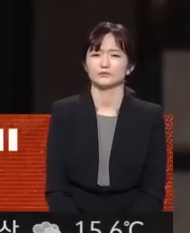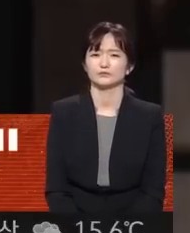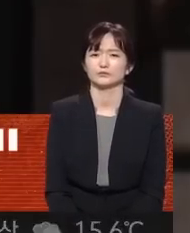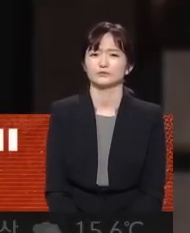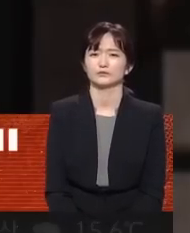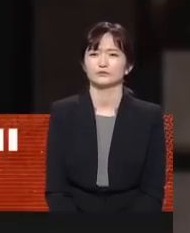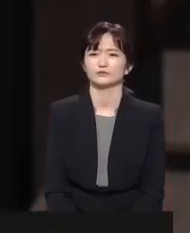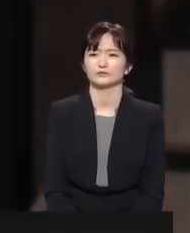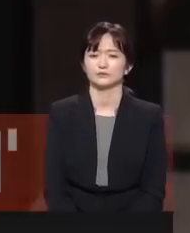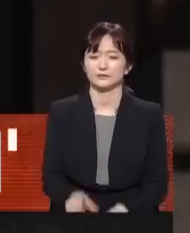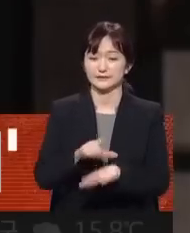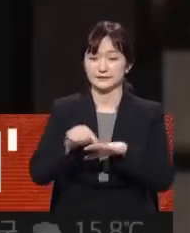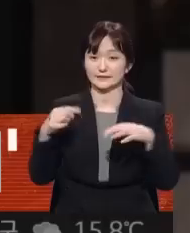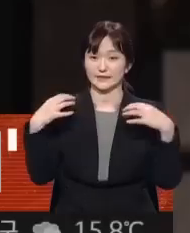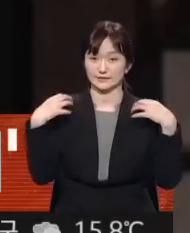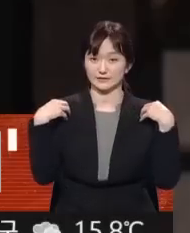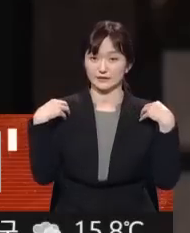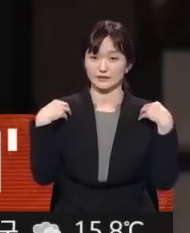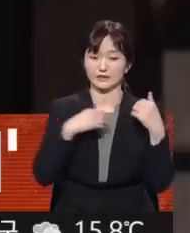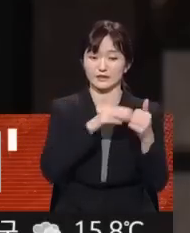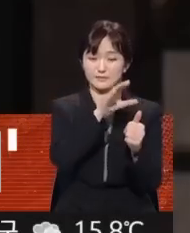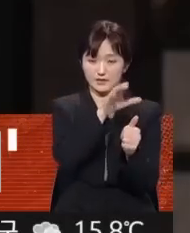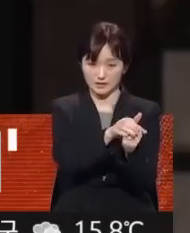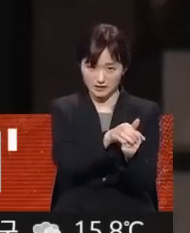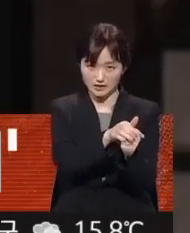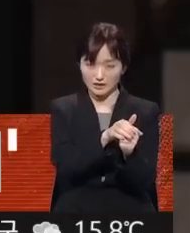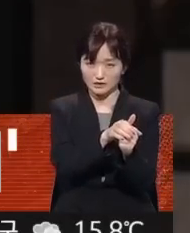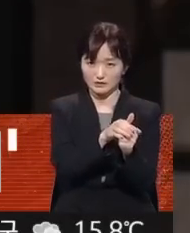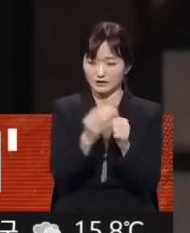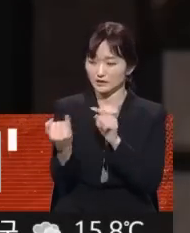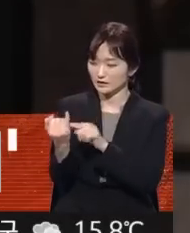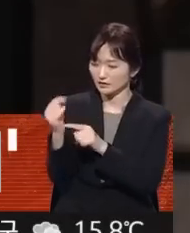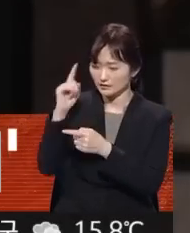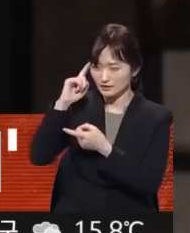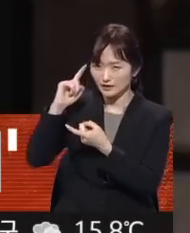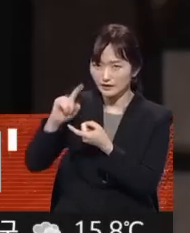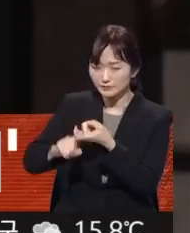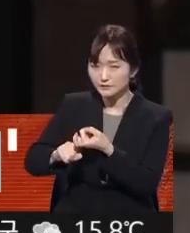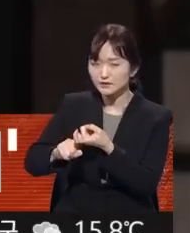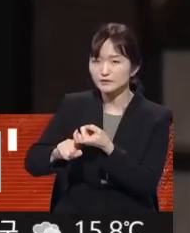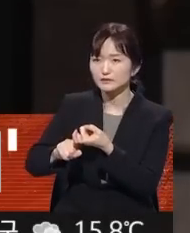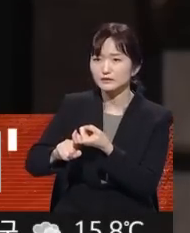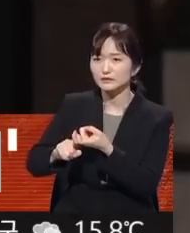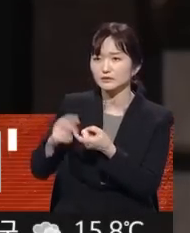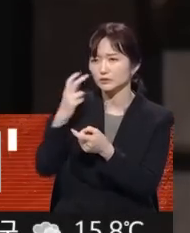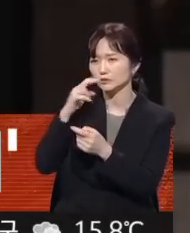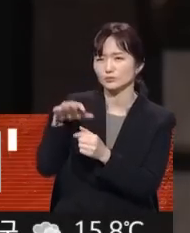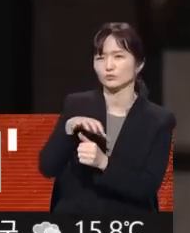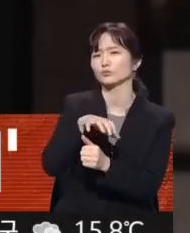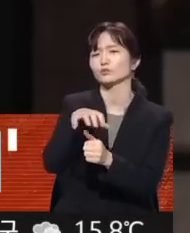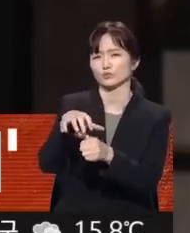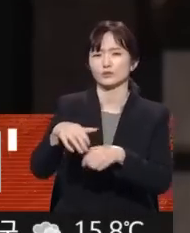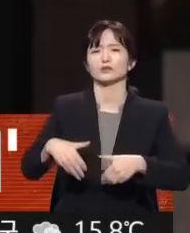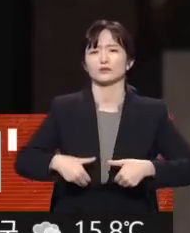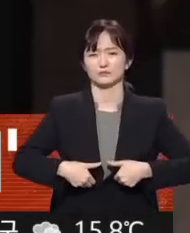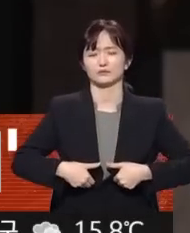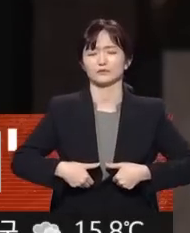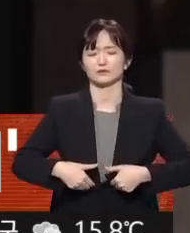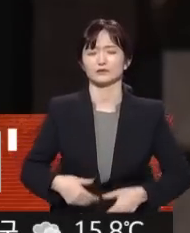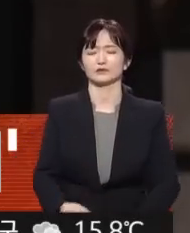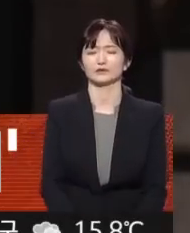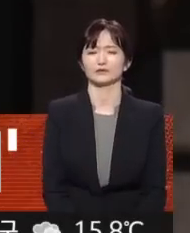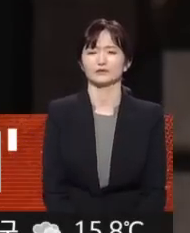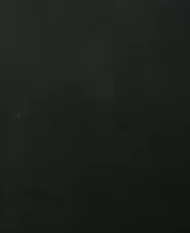때는 지자체라든가 이런 쪽에서 좀 더 관심을 가지고이 피해 여성에 대해서 보호를 할 필요가 있다라고